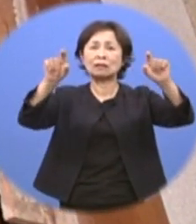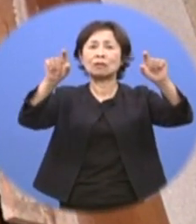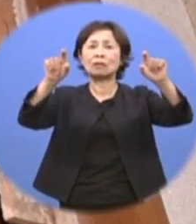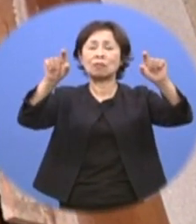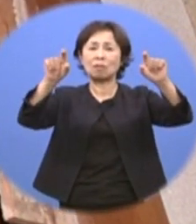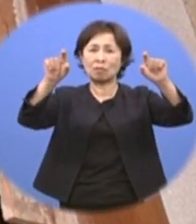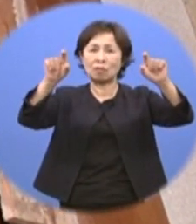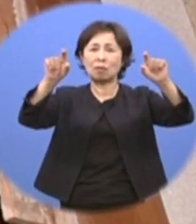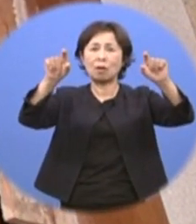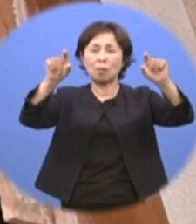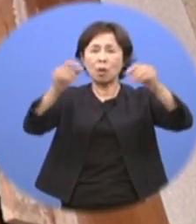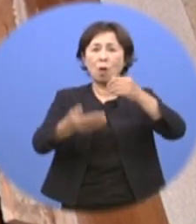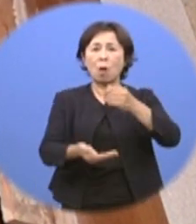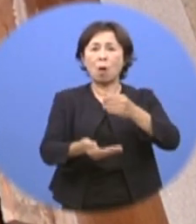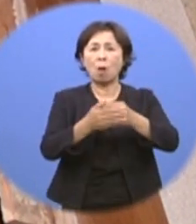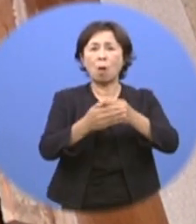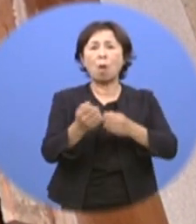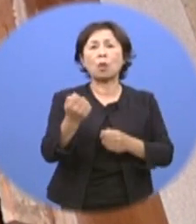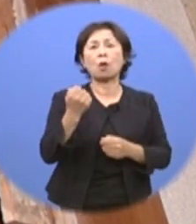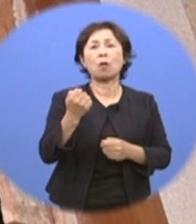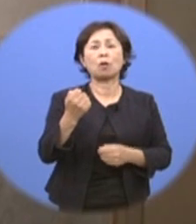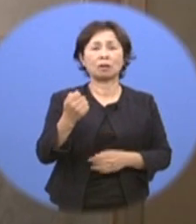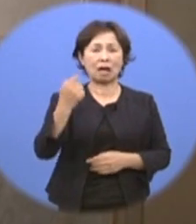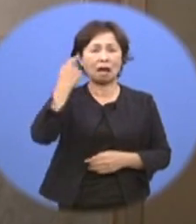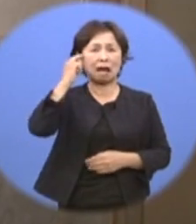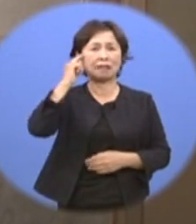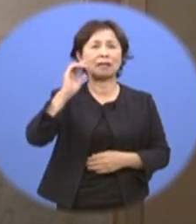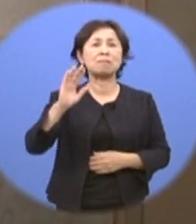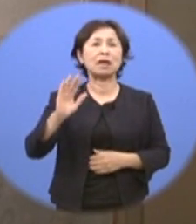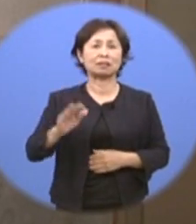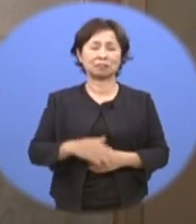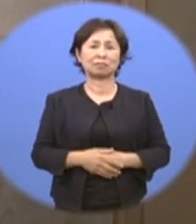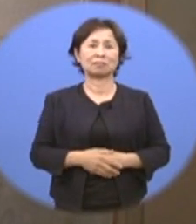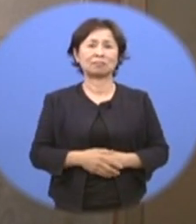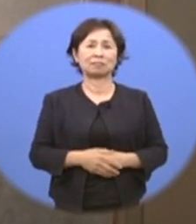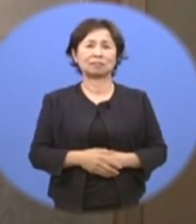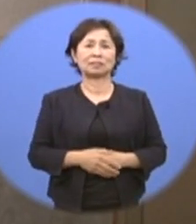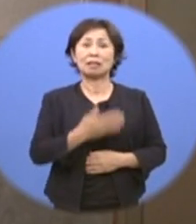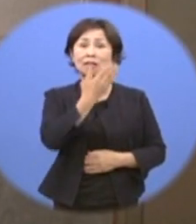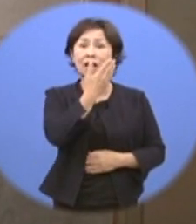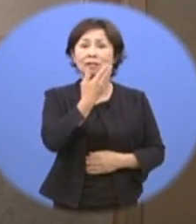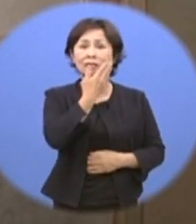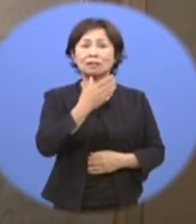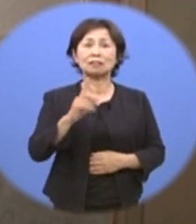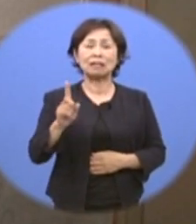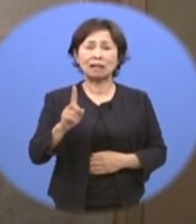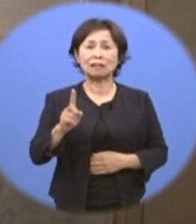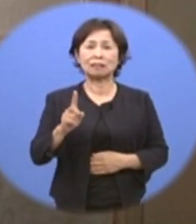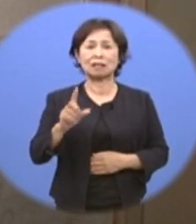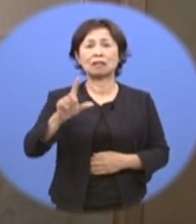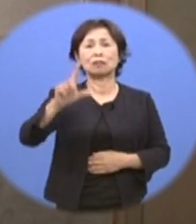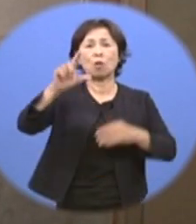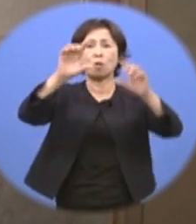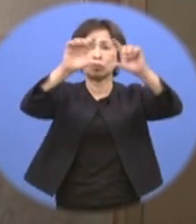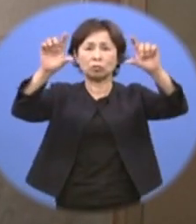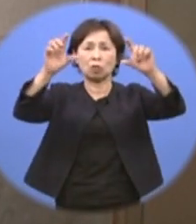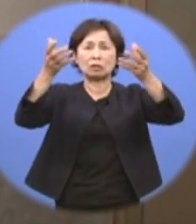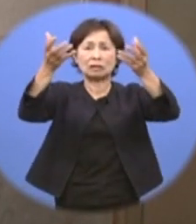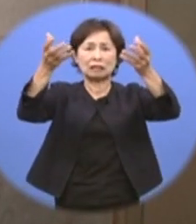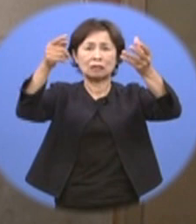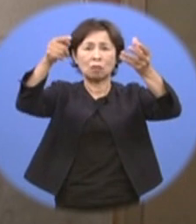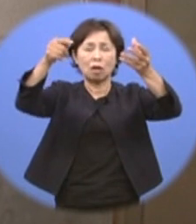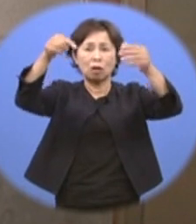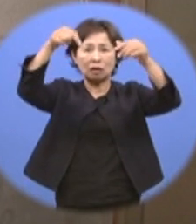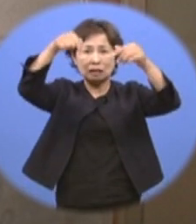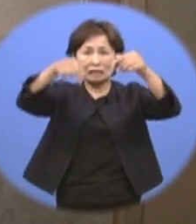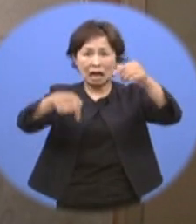つないで補強することも考えています。耐震で大事なことは上部の地震の力をいかにこう